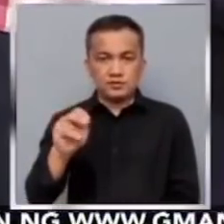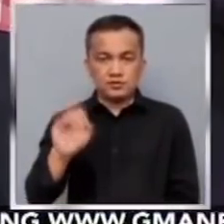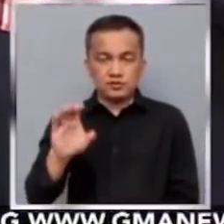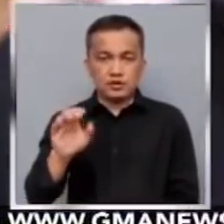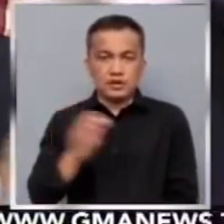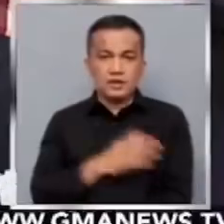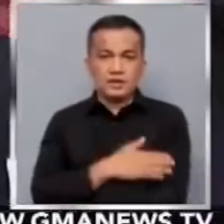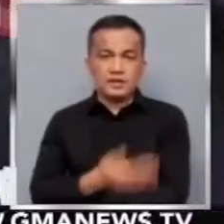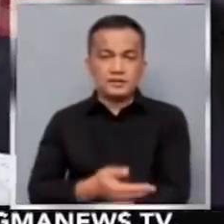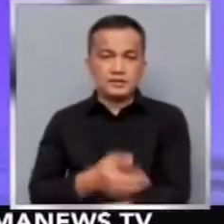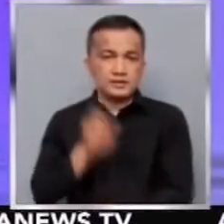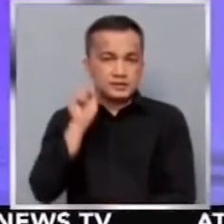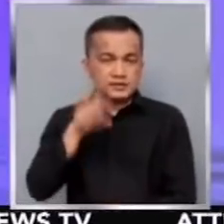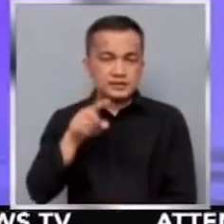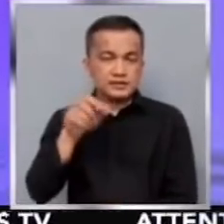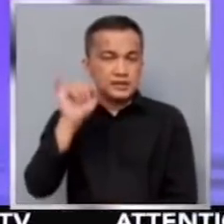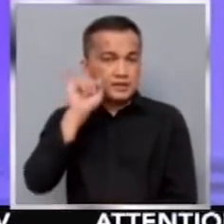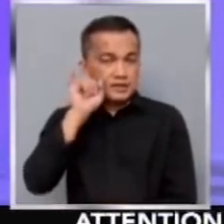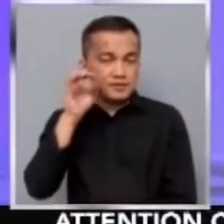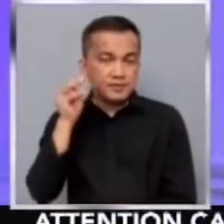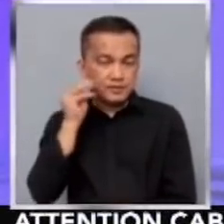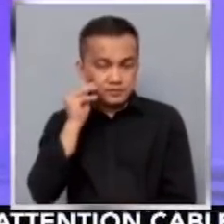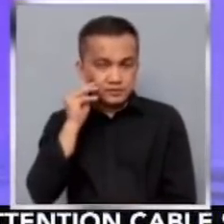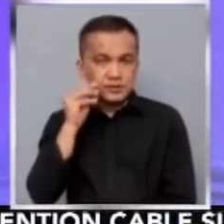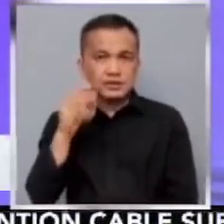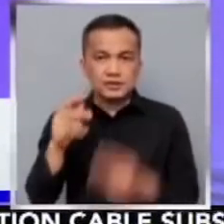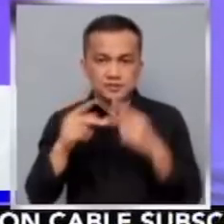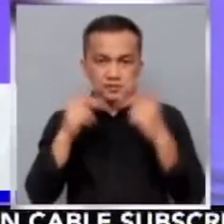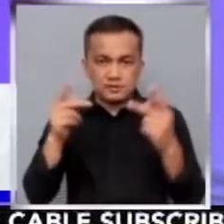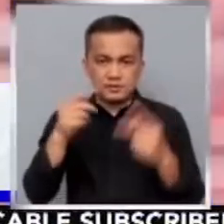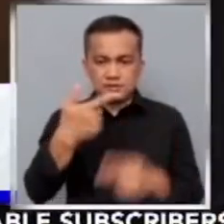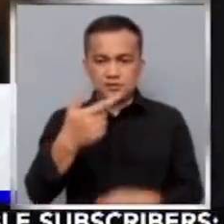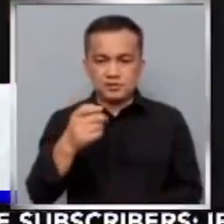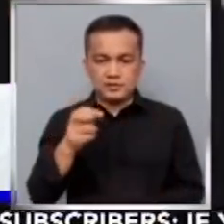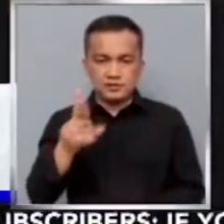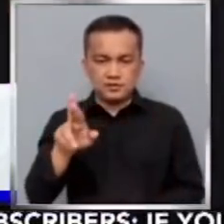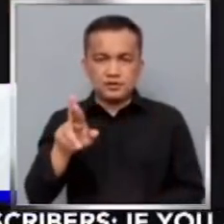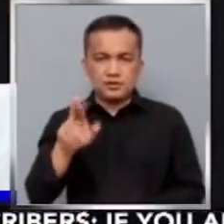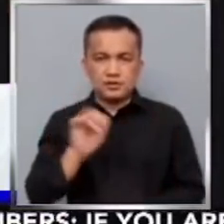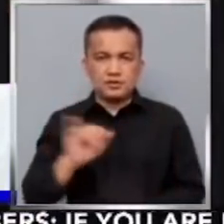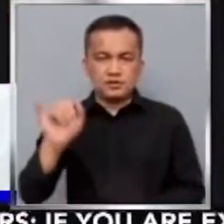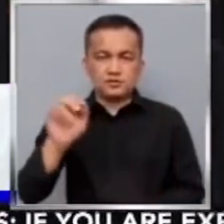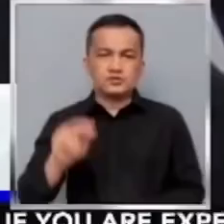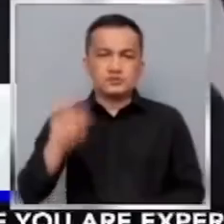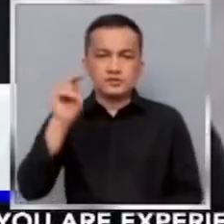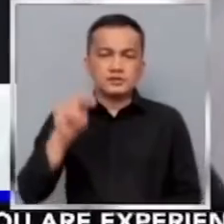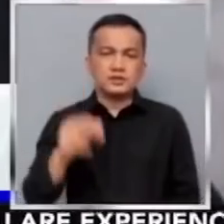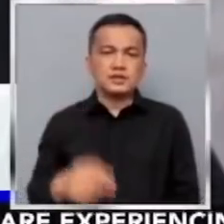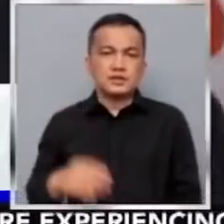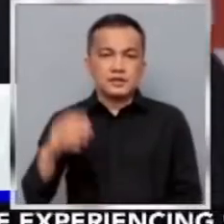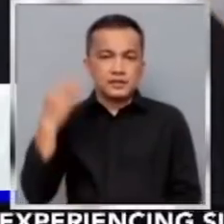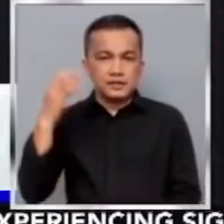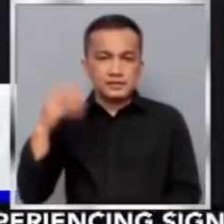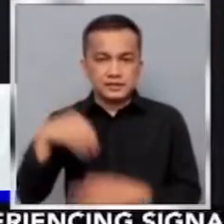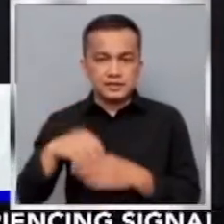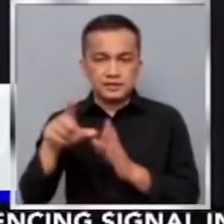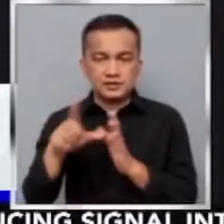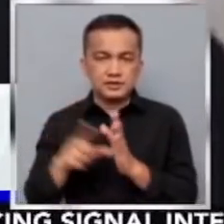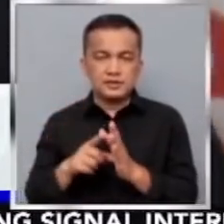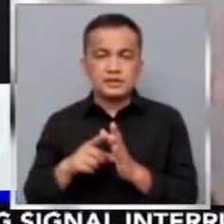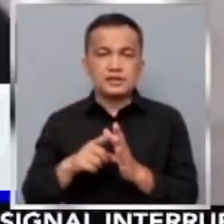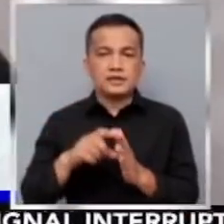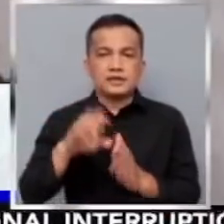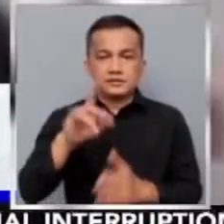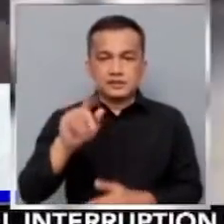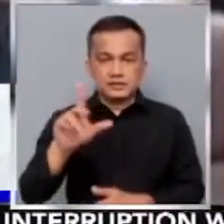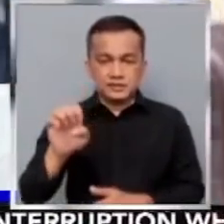na si Senator Aimee Marcos, iprinuklama na rin governor ng Ilocos Norte. Ang kasininlo niya na si Cecil Araneta Marcos, muling nanalo bilang